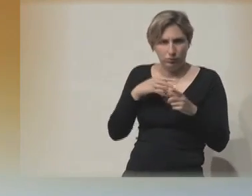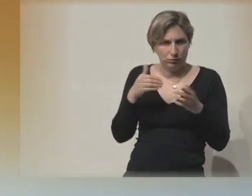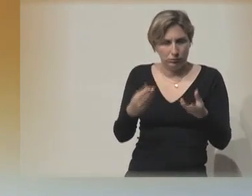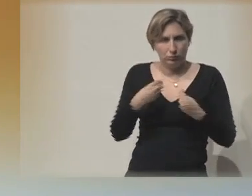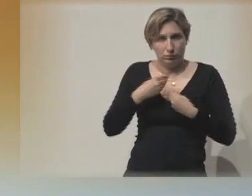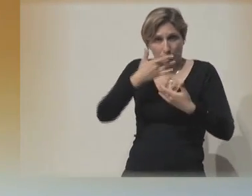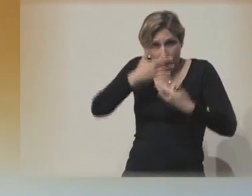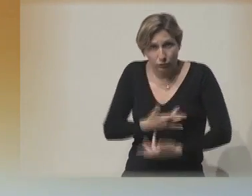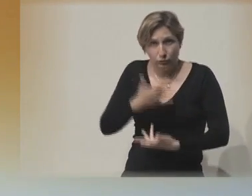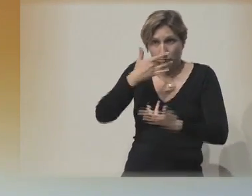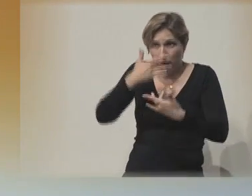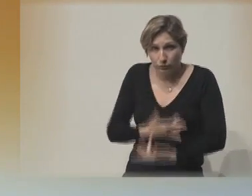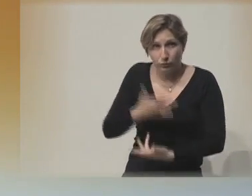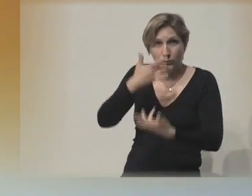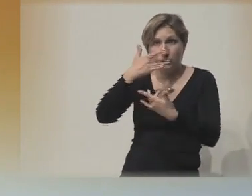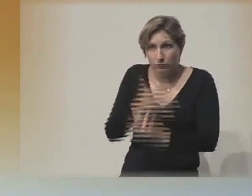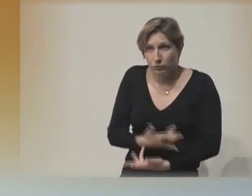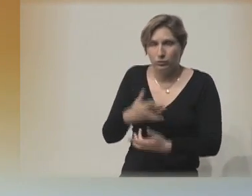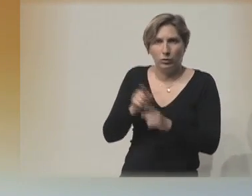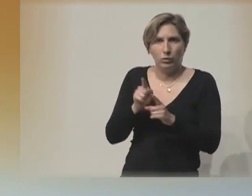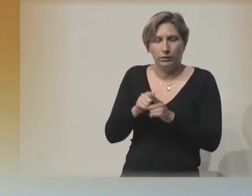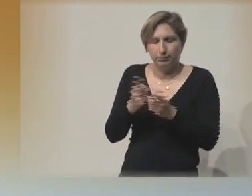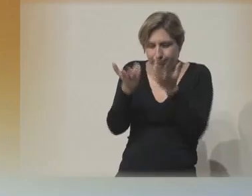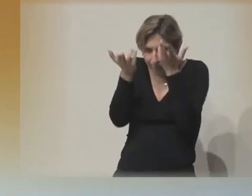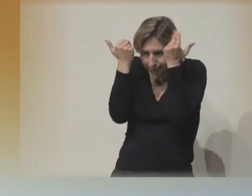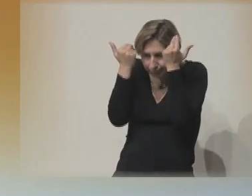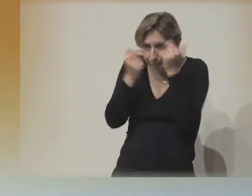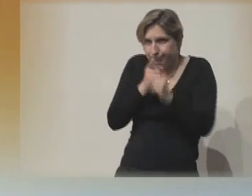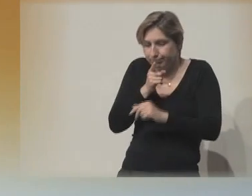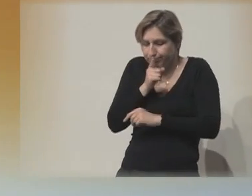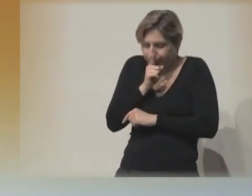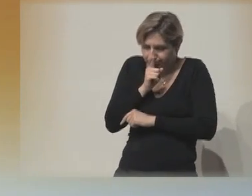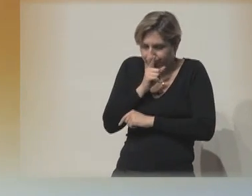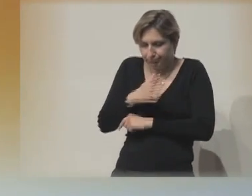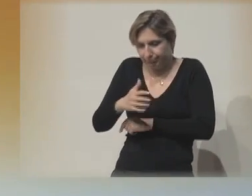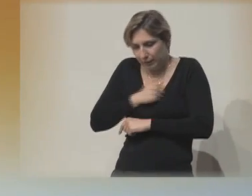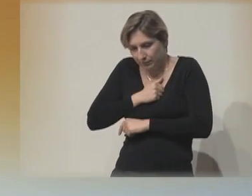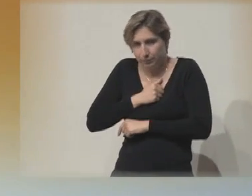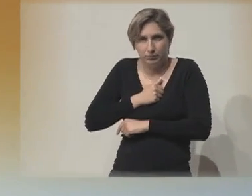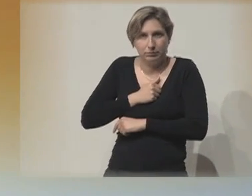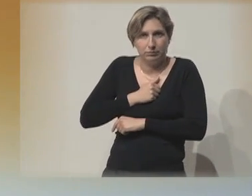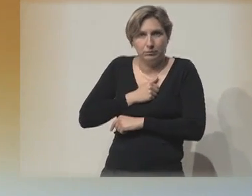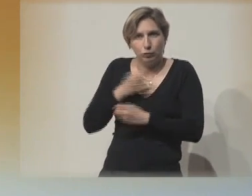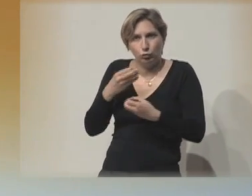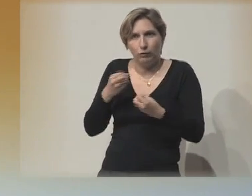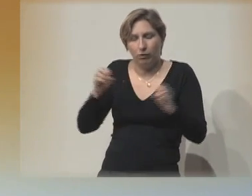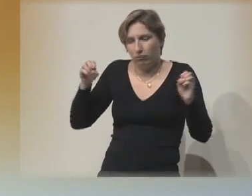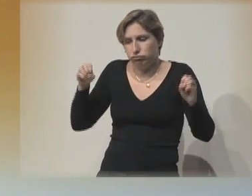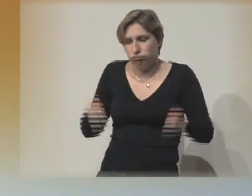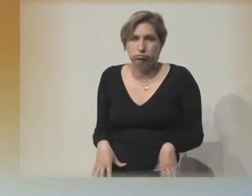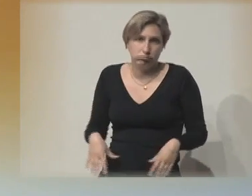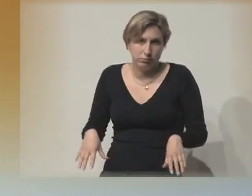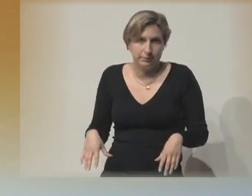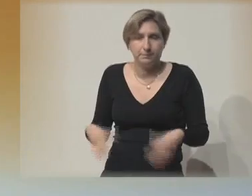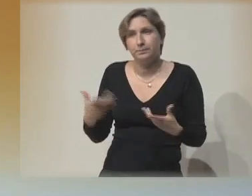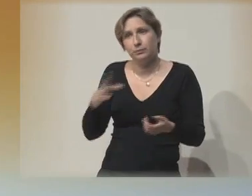désenchantement et trop souvent de résignation, et qui est souvent abattue,